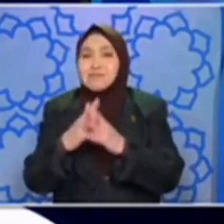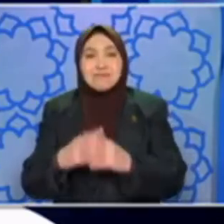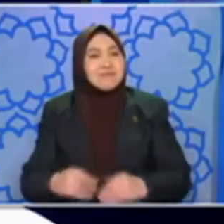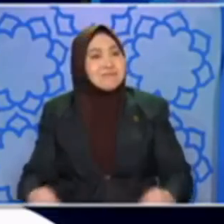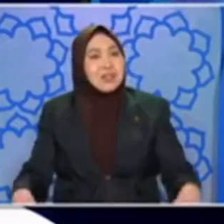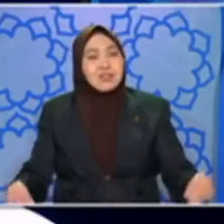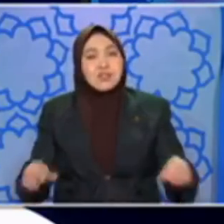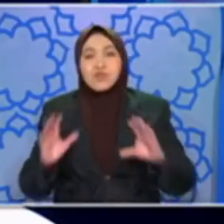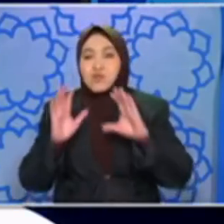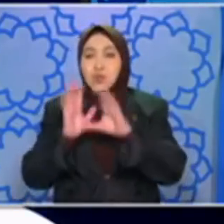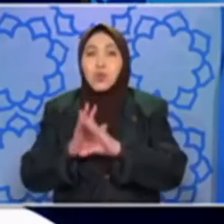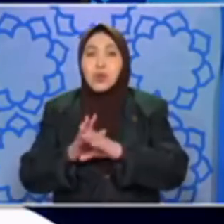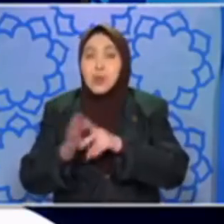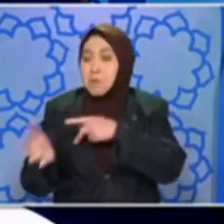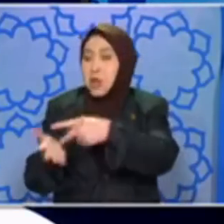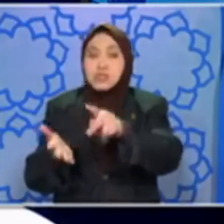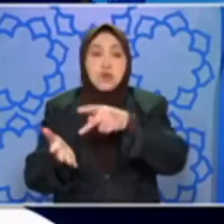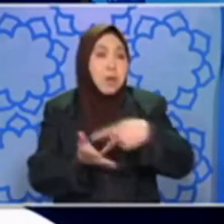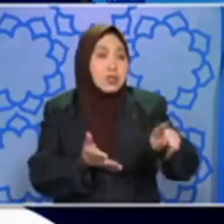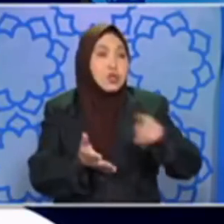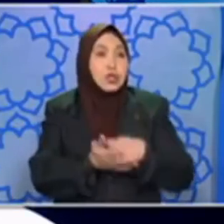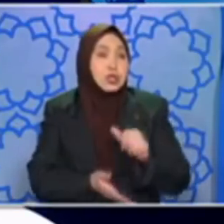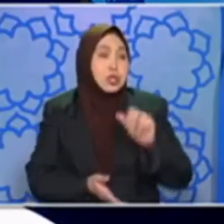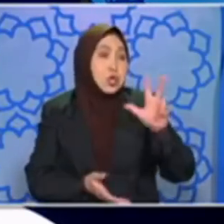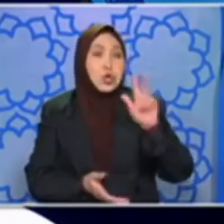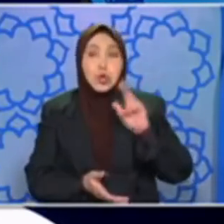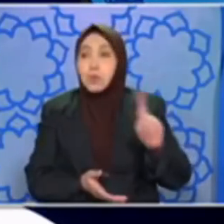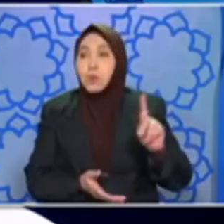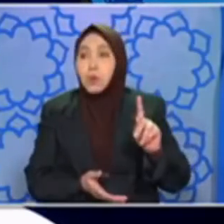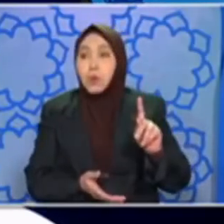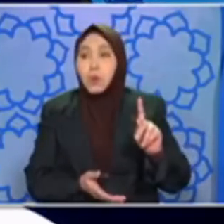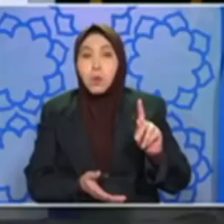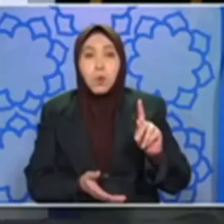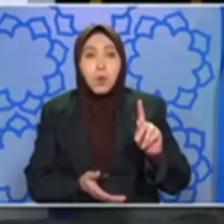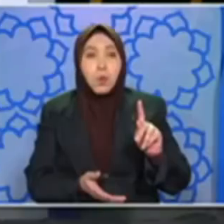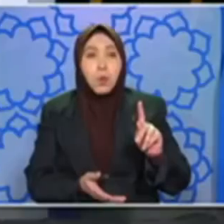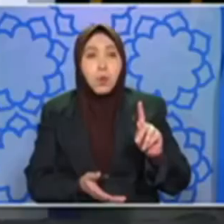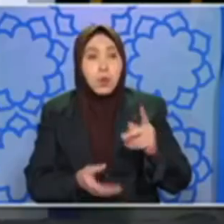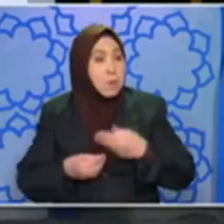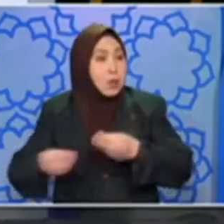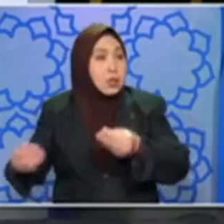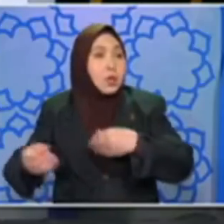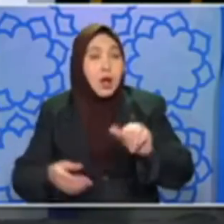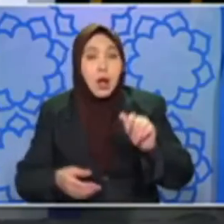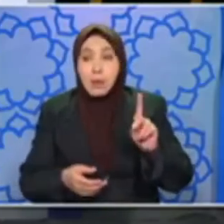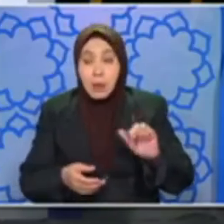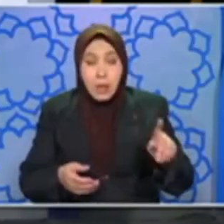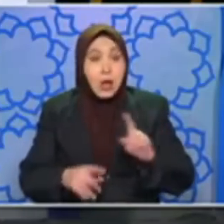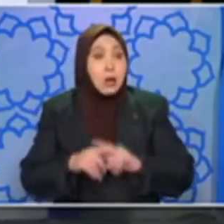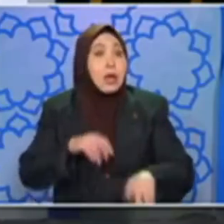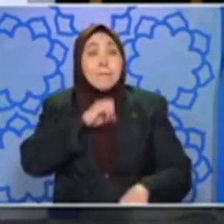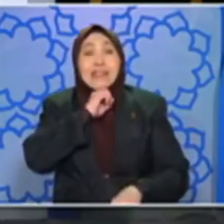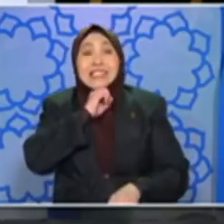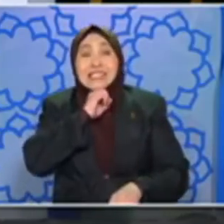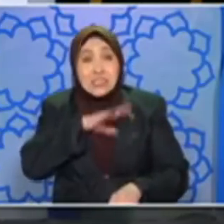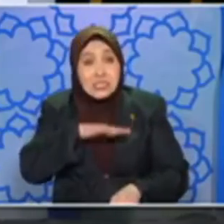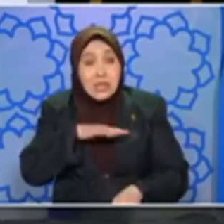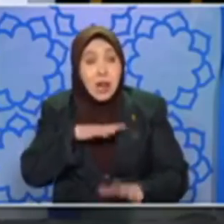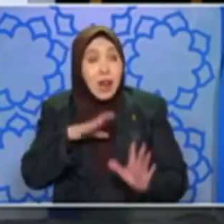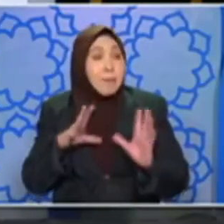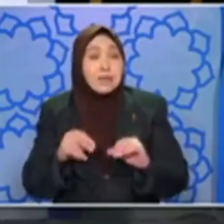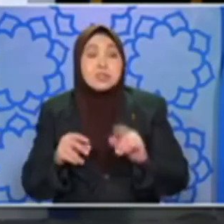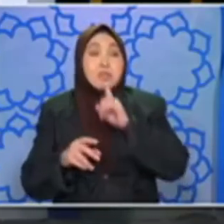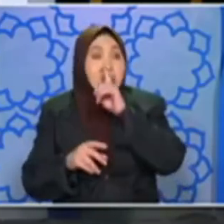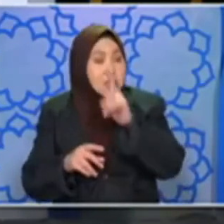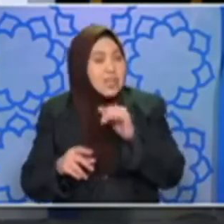dia belanja adik-beradik dia kan, dia 3000 terus habis dia bagi adik-beradik. Kalau dia menyesal,